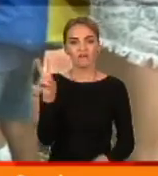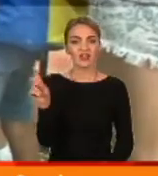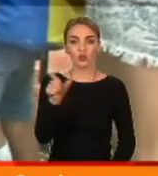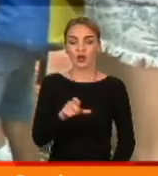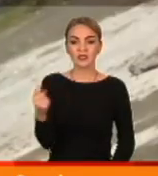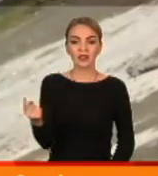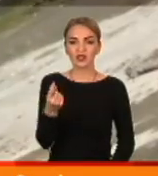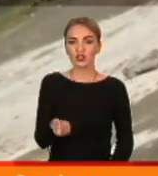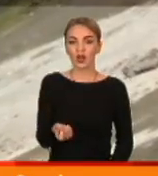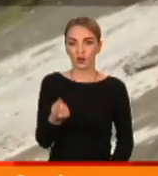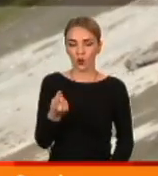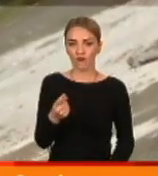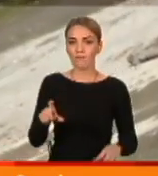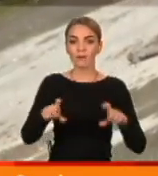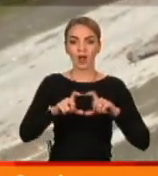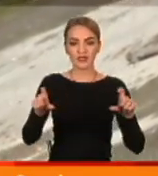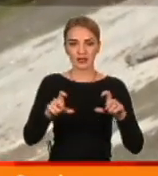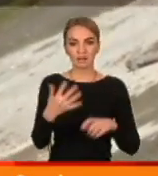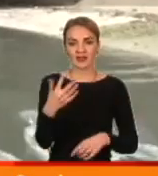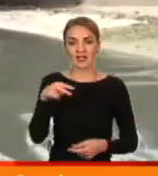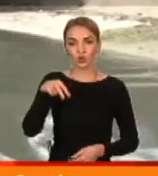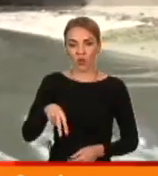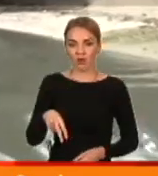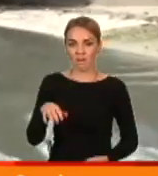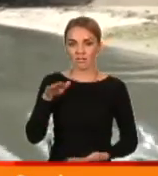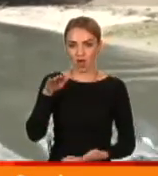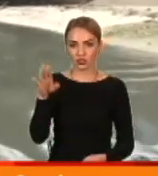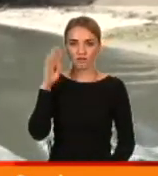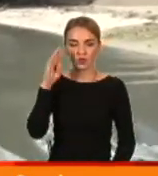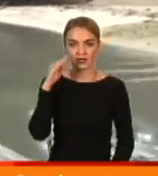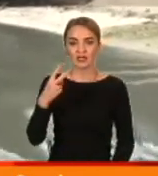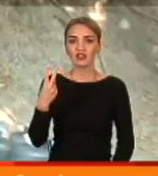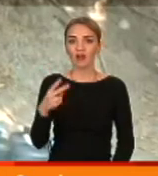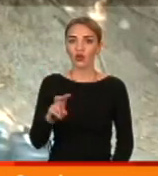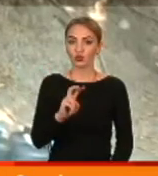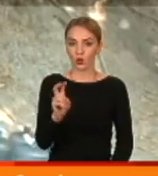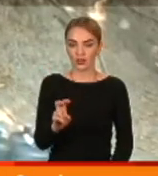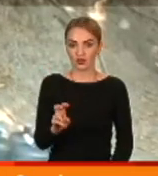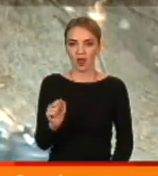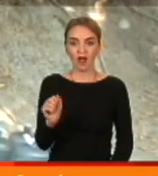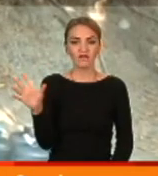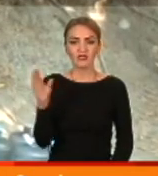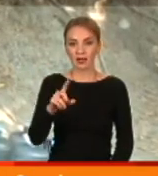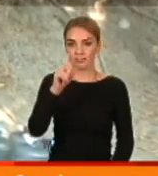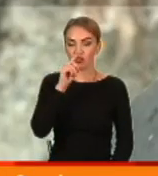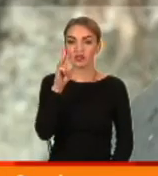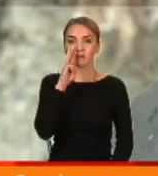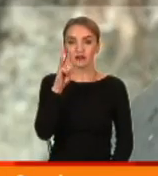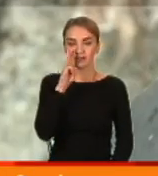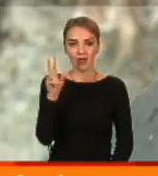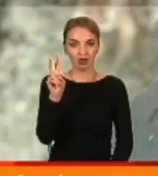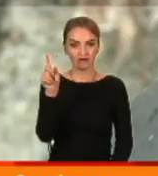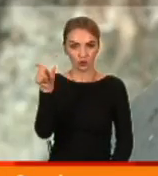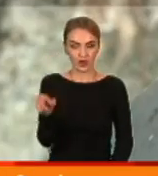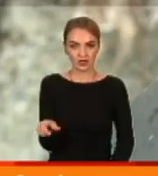це єдине джерело. Адже в магазині 5-літрова пляшка питної води коштує $2. А вся місячна зарплатня